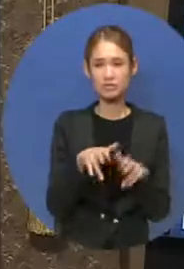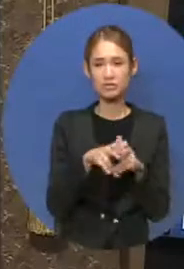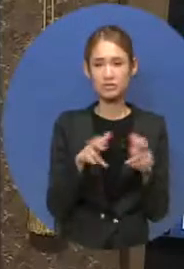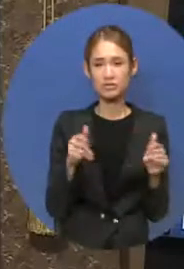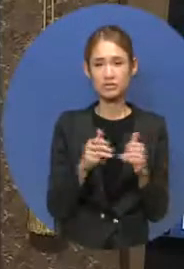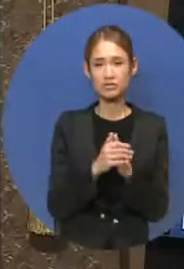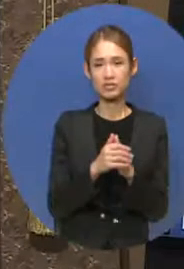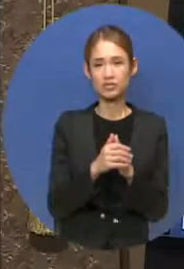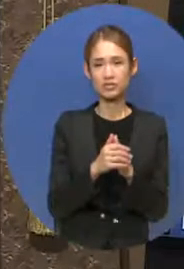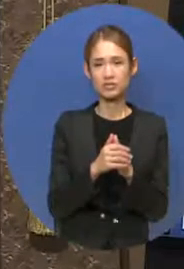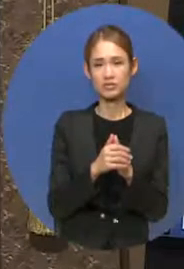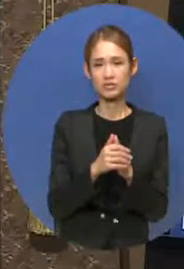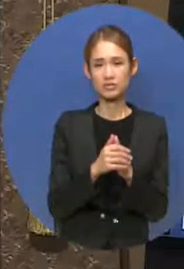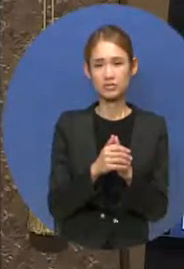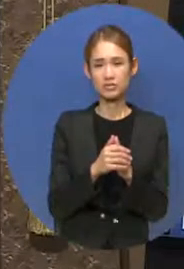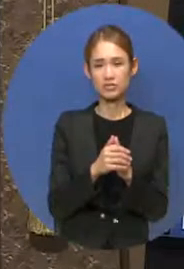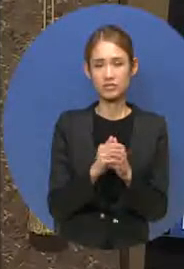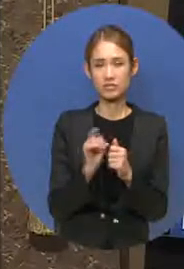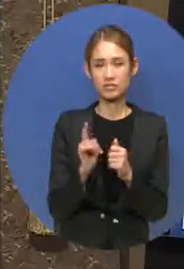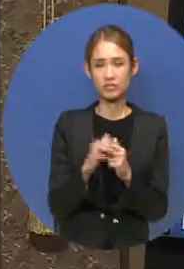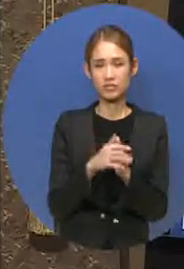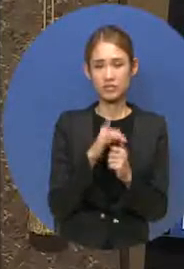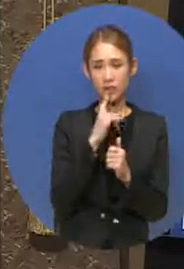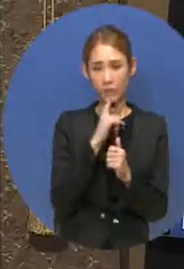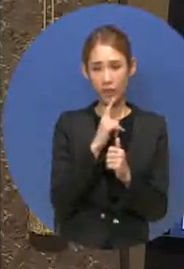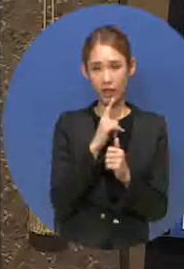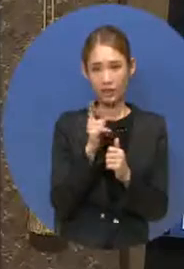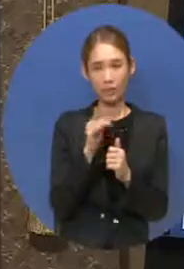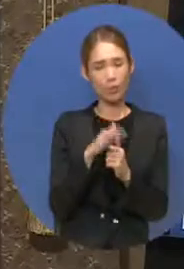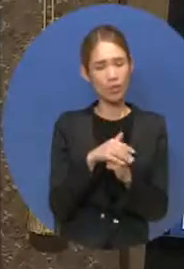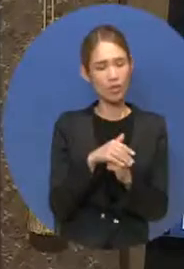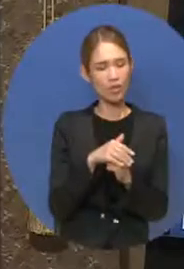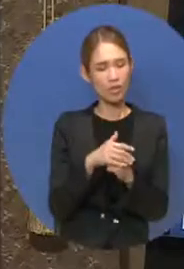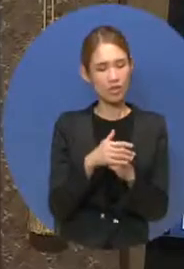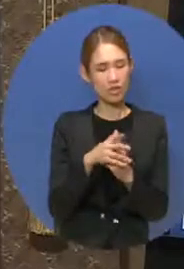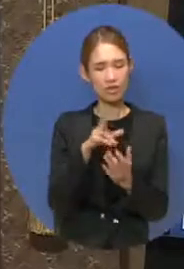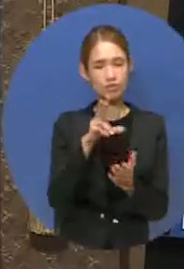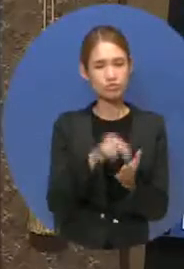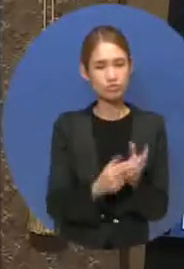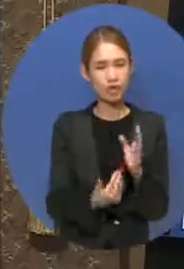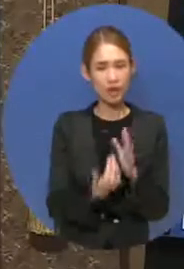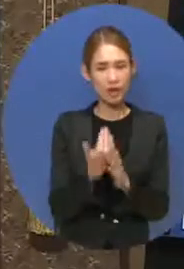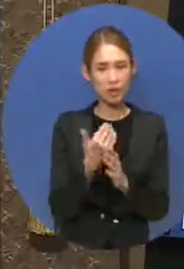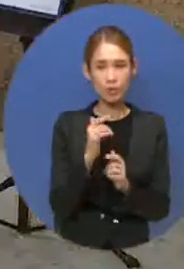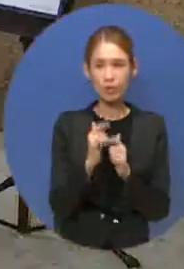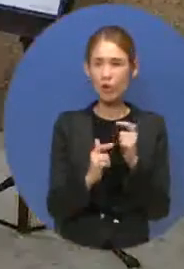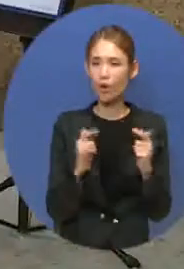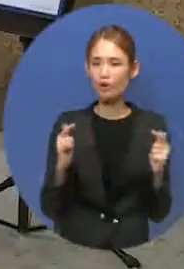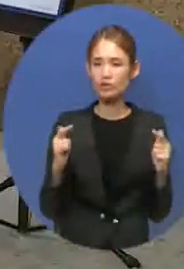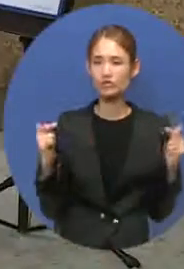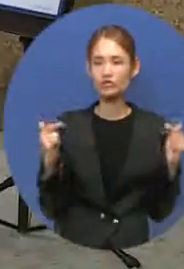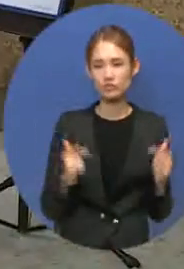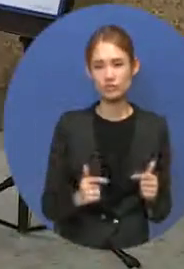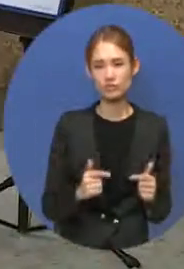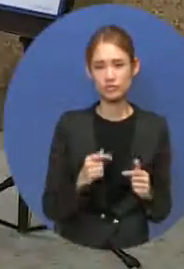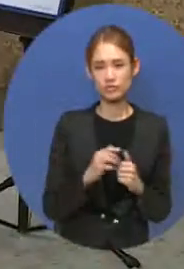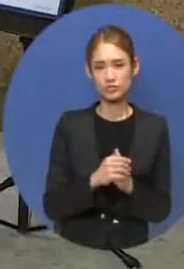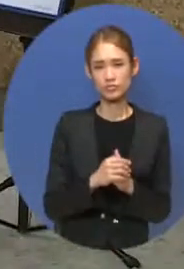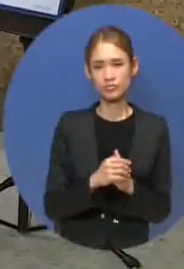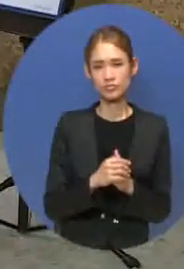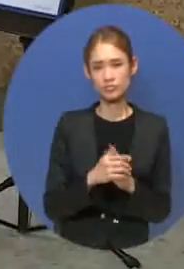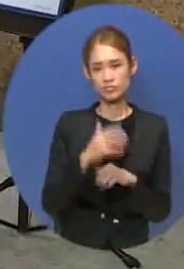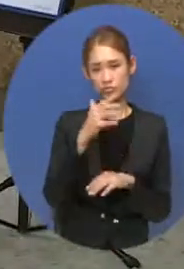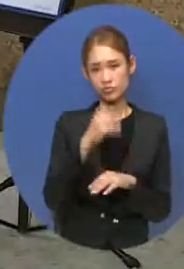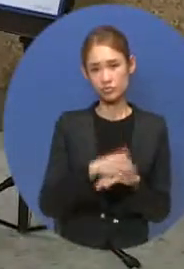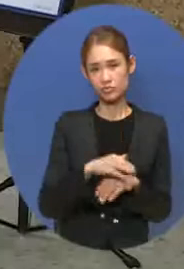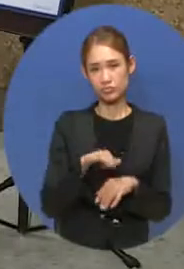그 지적장애인 당사자분들이 흔히 말하는 문제 행동들이 줄어들게 되더라고요. 그러니까 그거는